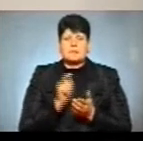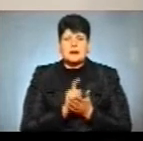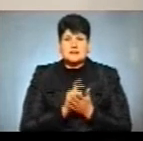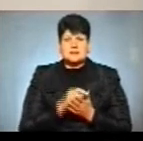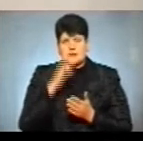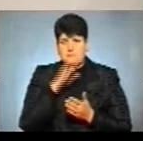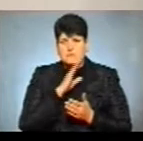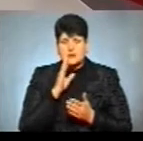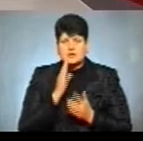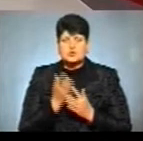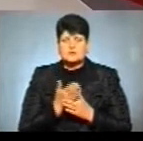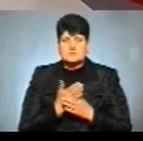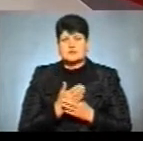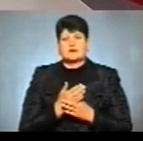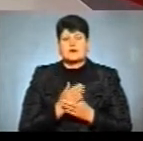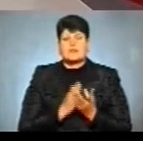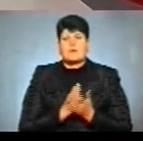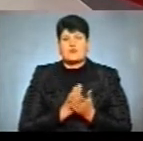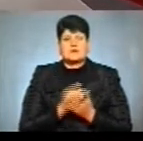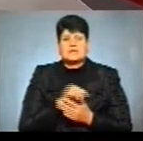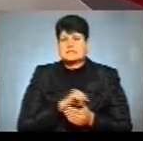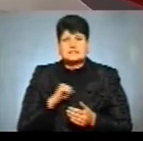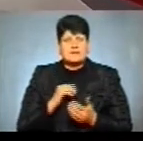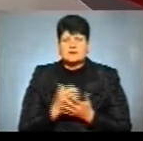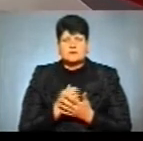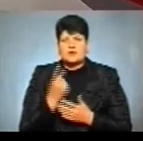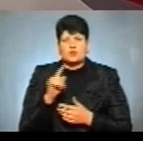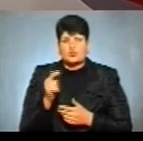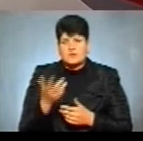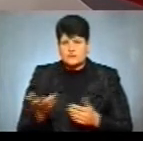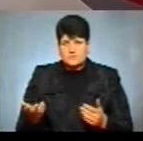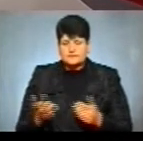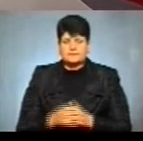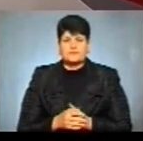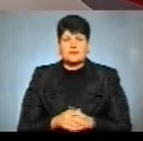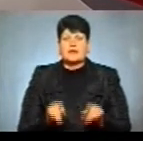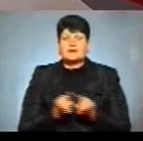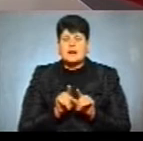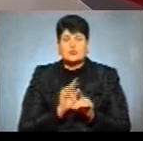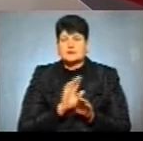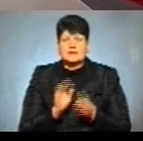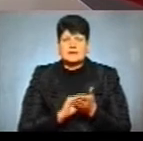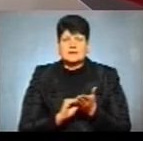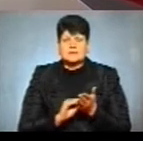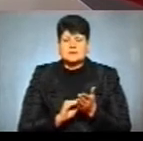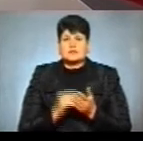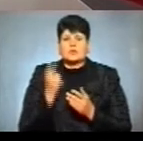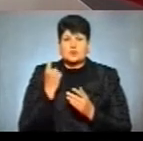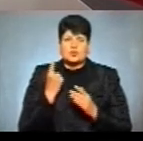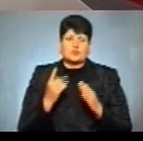і субсидії на комунальні послуги. Тобто сам він не заробив жодної гривні. Також не декларували жодного